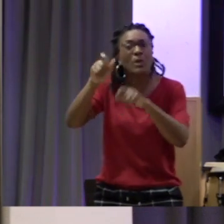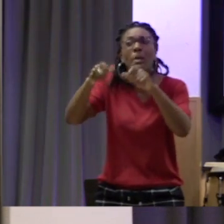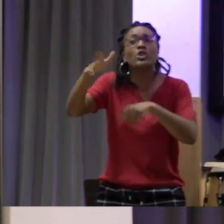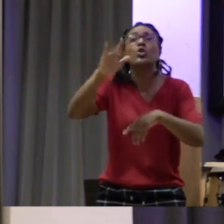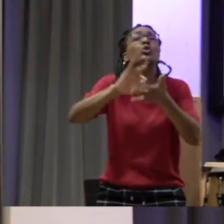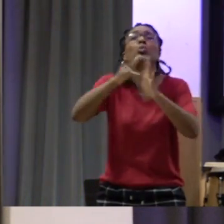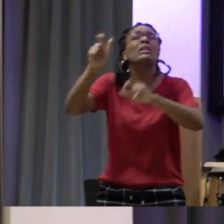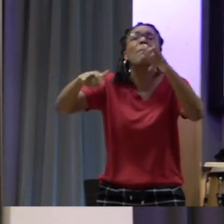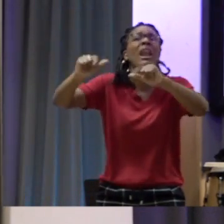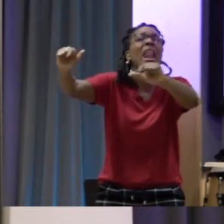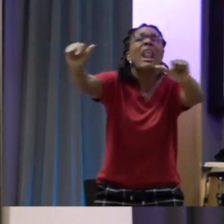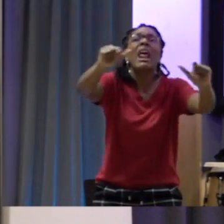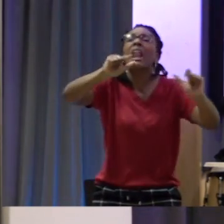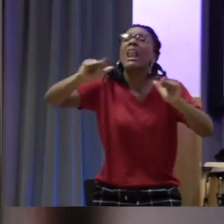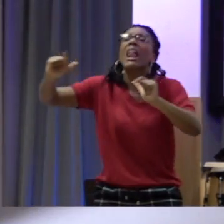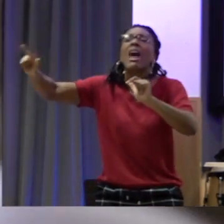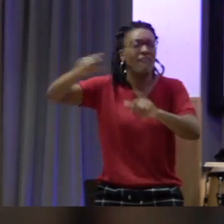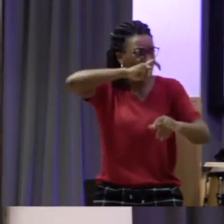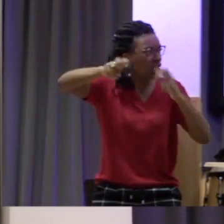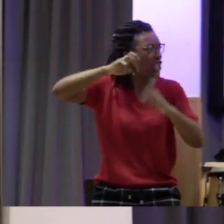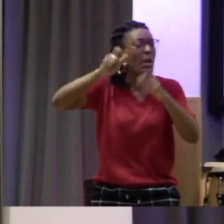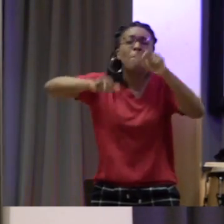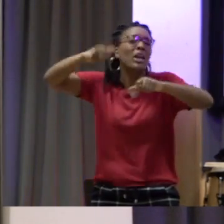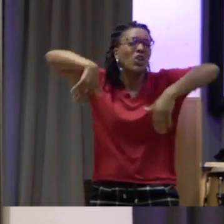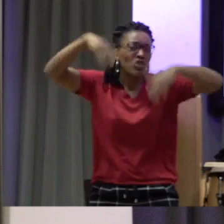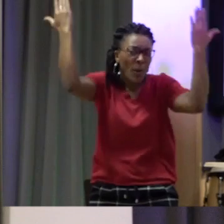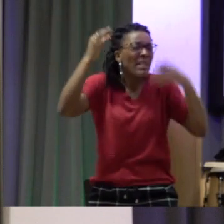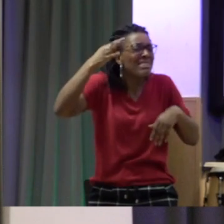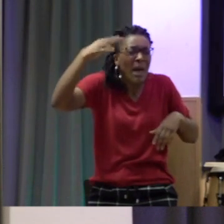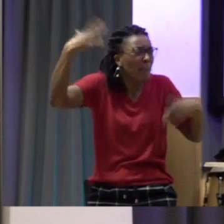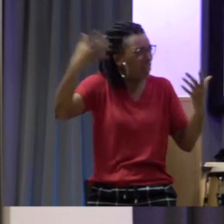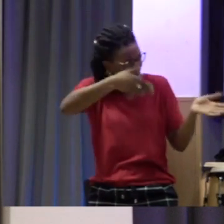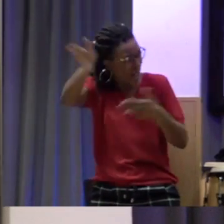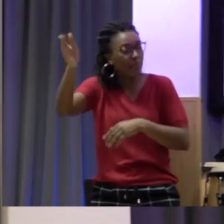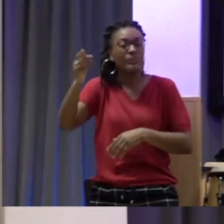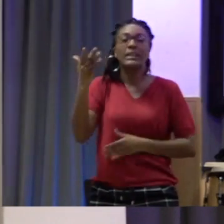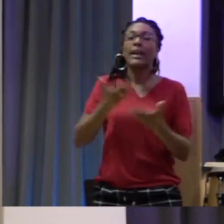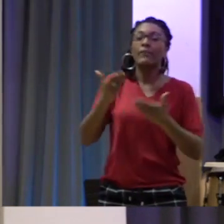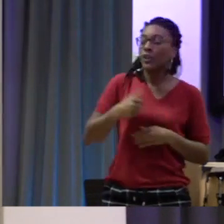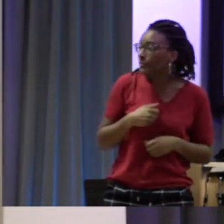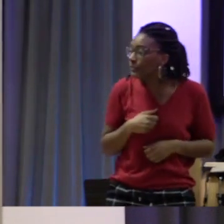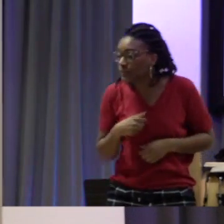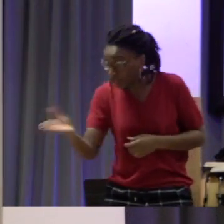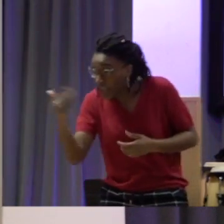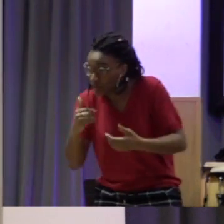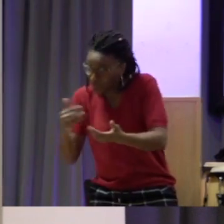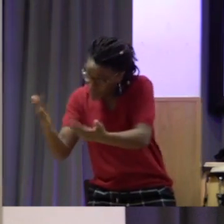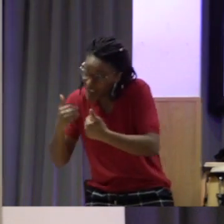ce que vous trouverez. Ses serviteurs allèrent dans les chemins, rassemblèrent tout ce qu'ils